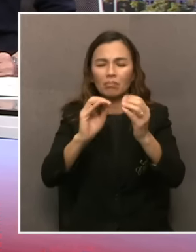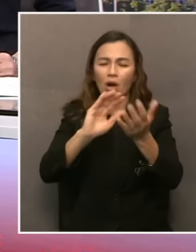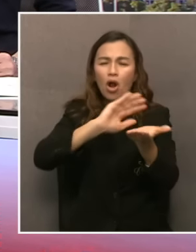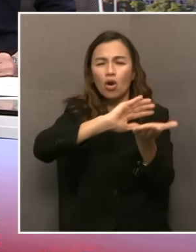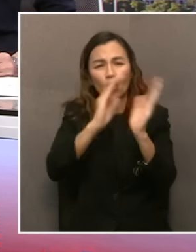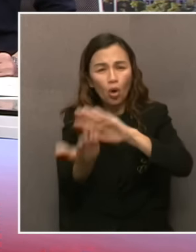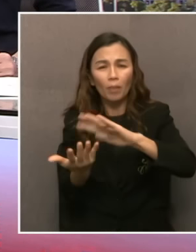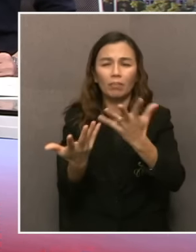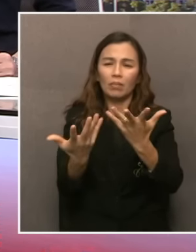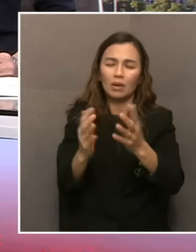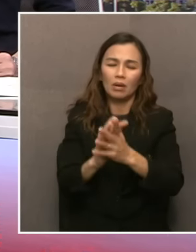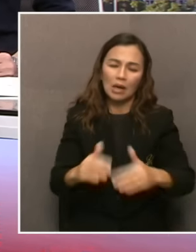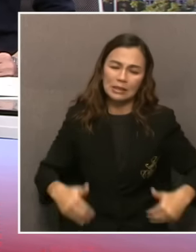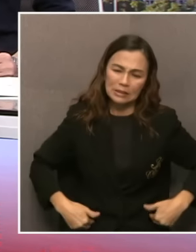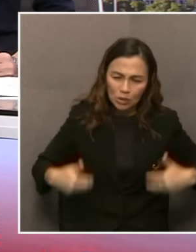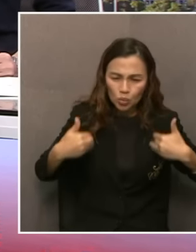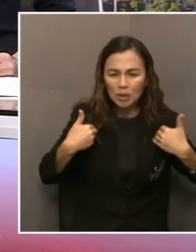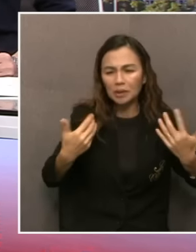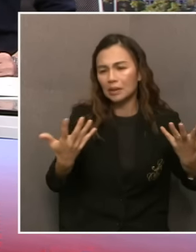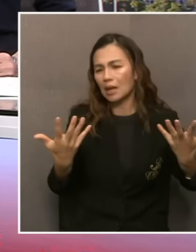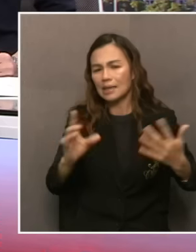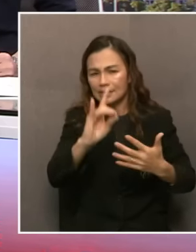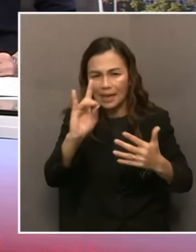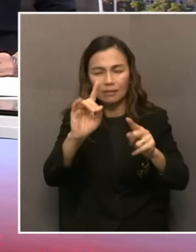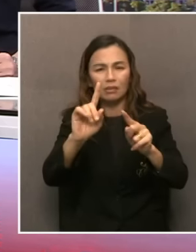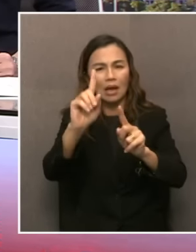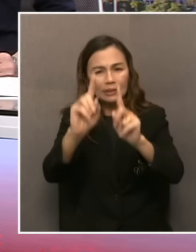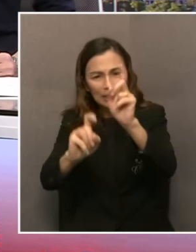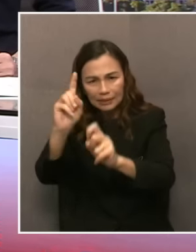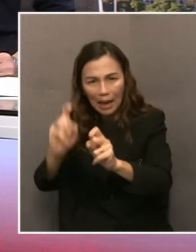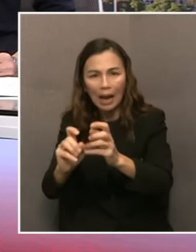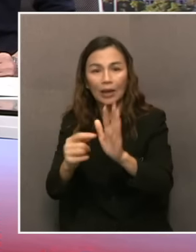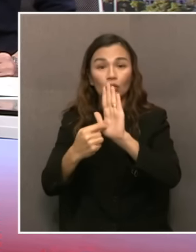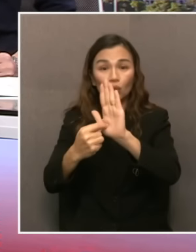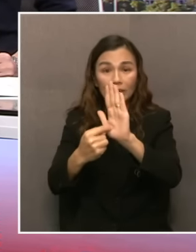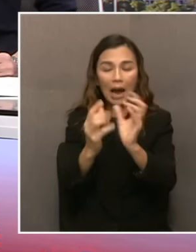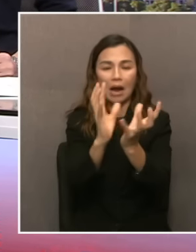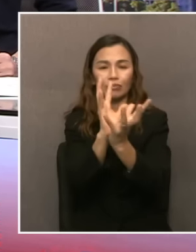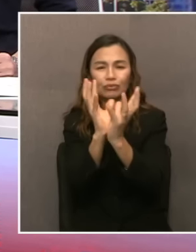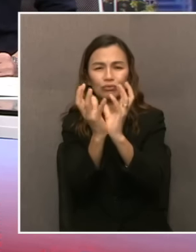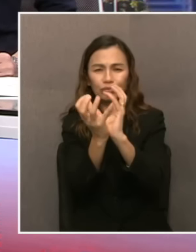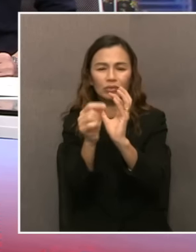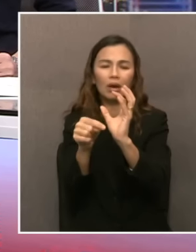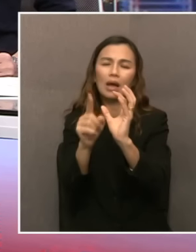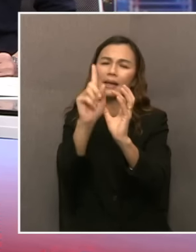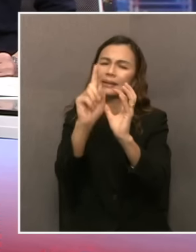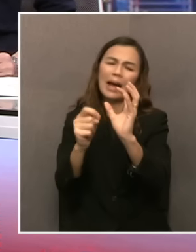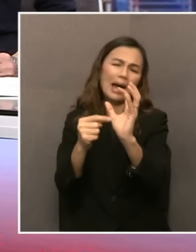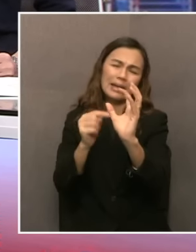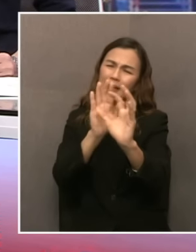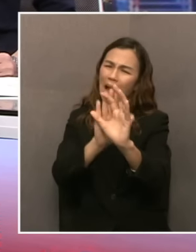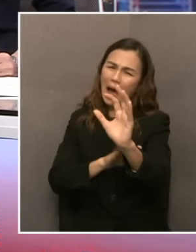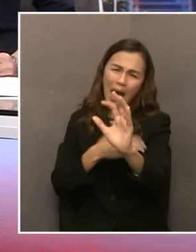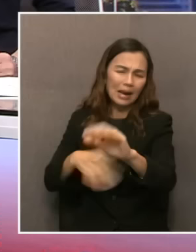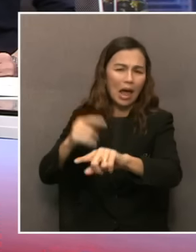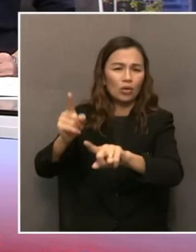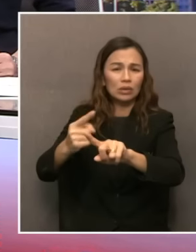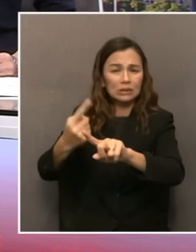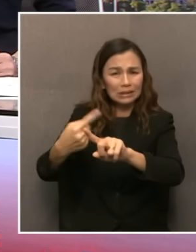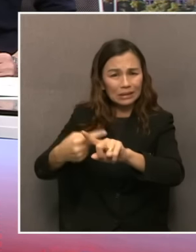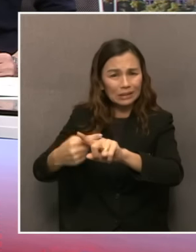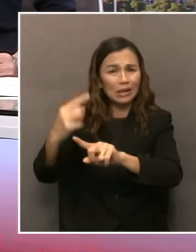ก็ลดลงไปด้วยอาจารย์ก็ชี้ให้เห็นถึงเรื่องของปะการังฟอกขาวที่ฟอกขาวมายาวนานถึง6เดือนแล้วนะคะจนถึงต